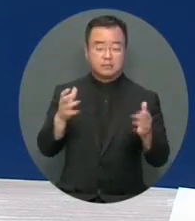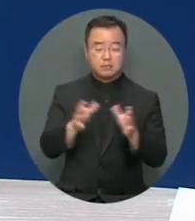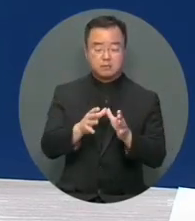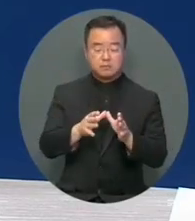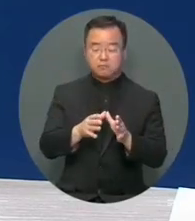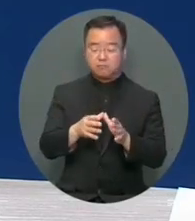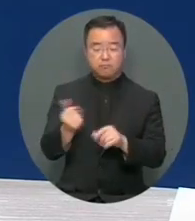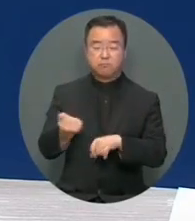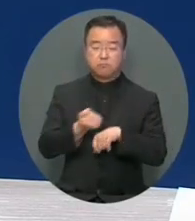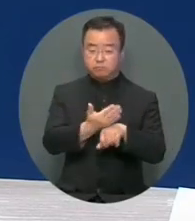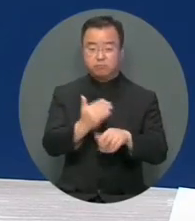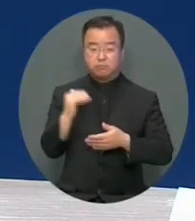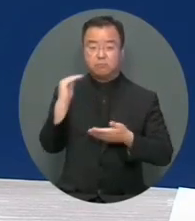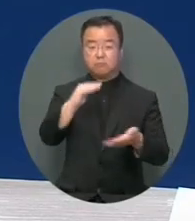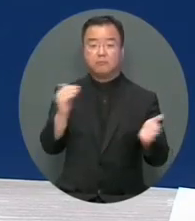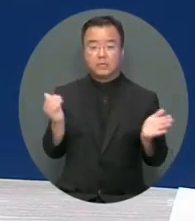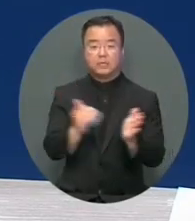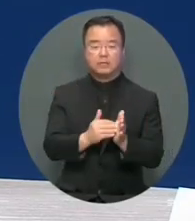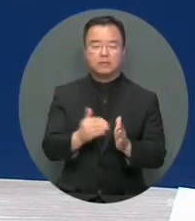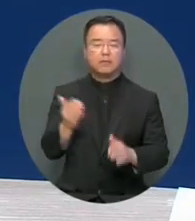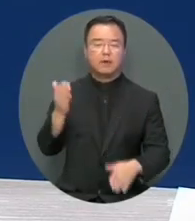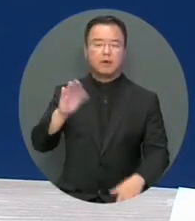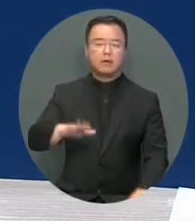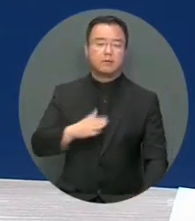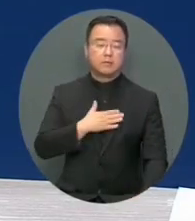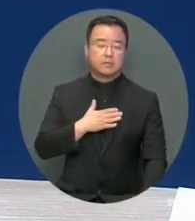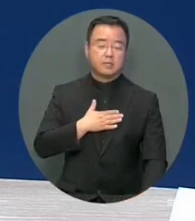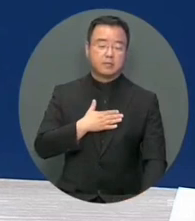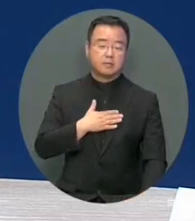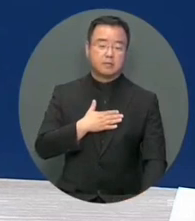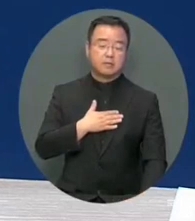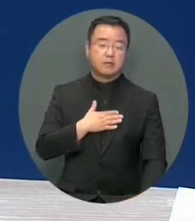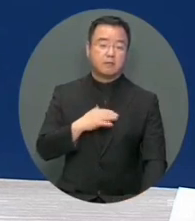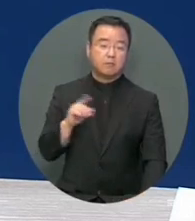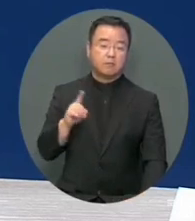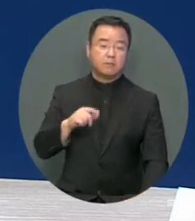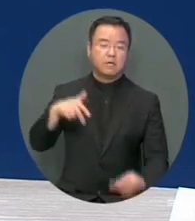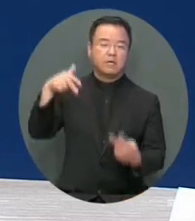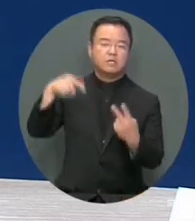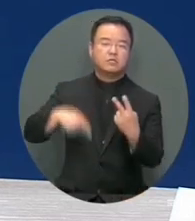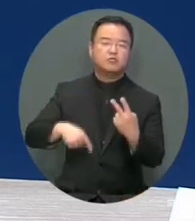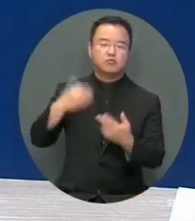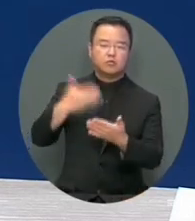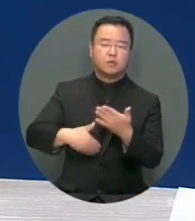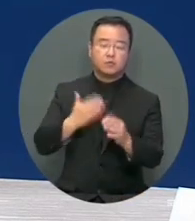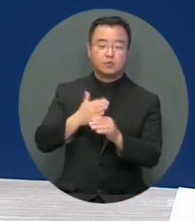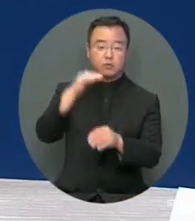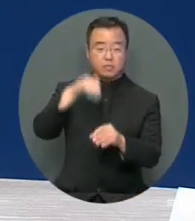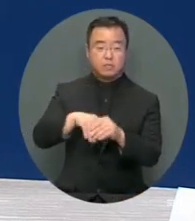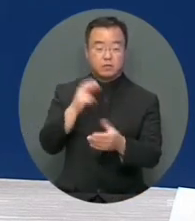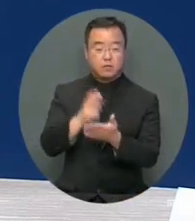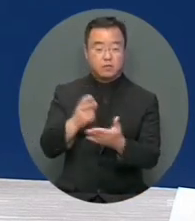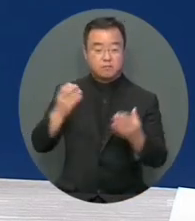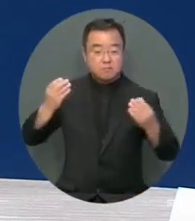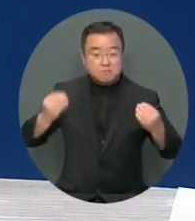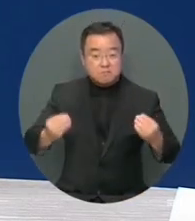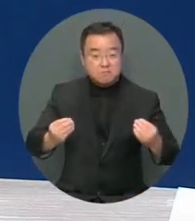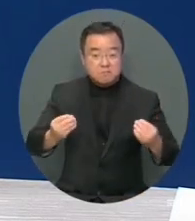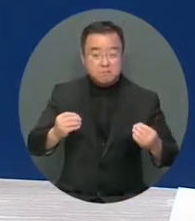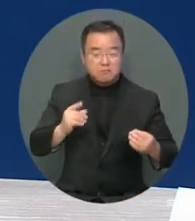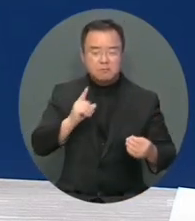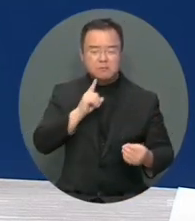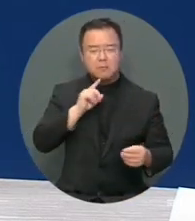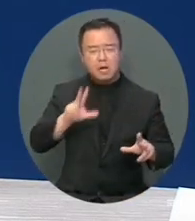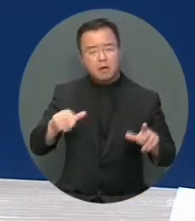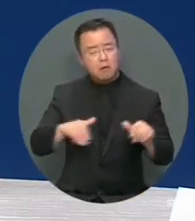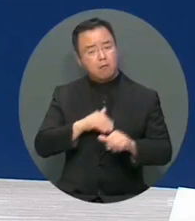있습니다. 그런데 제가 지금 2주일밖에 남지 않았는데 선거법 협상을 마무리 짓겠다고 하니까 그동안의 관행으로 볼